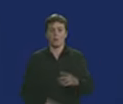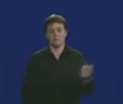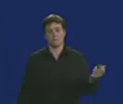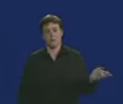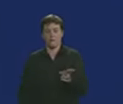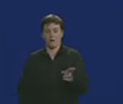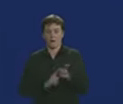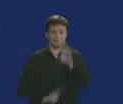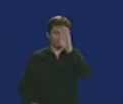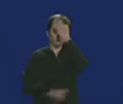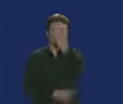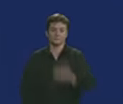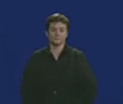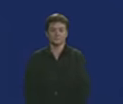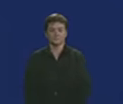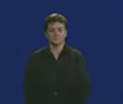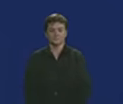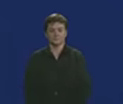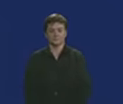a changé d'avis.